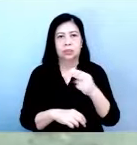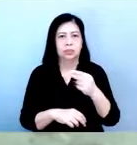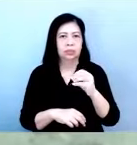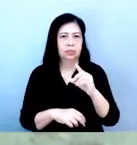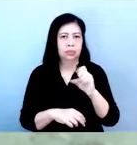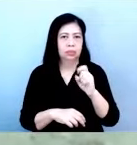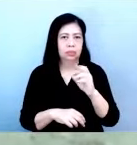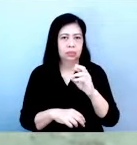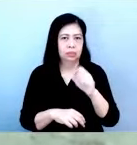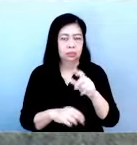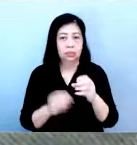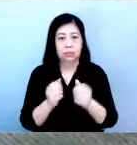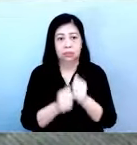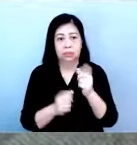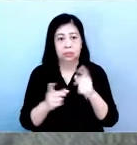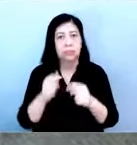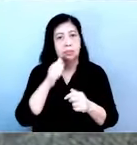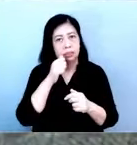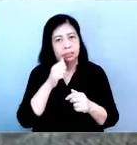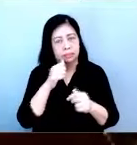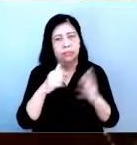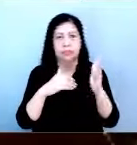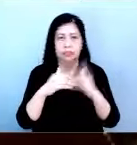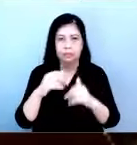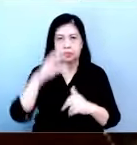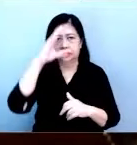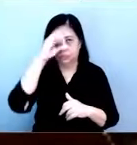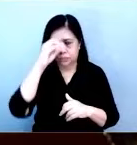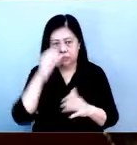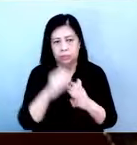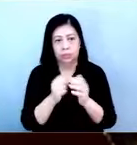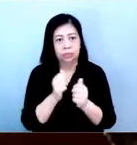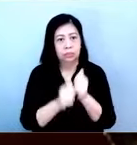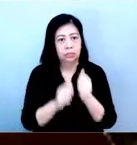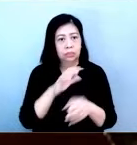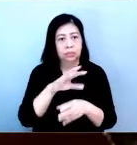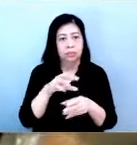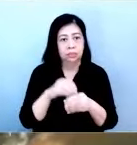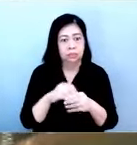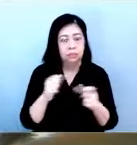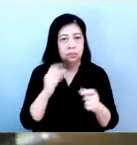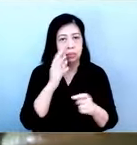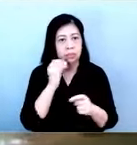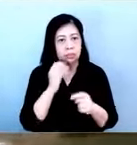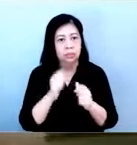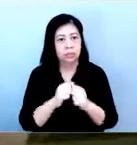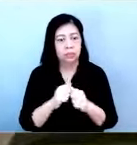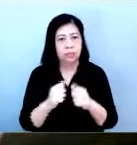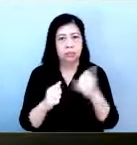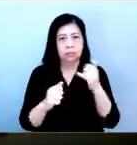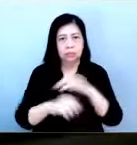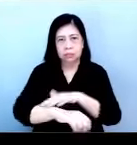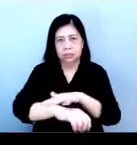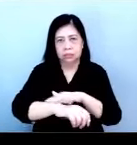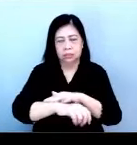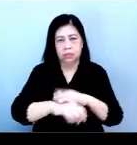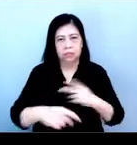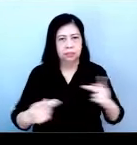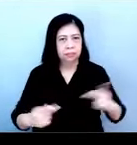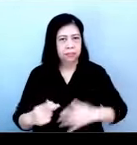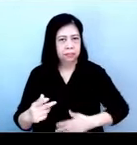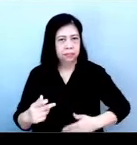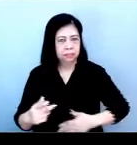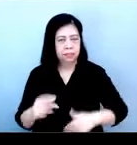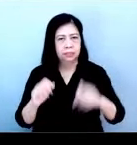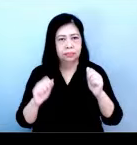din po ito sa mga babae kaysa sa mga lalaki. Kabilang pa sa mga maaaring maranasan ang paninilaw ng balat at abdominal pain. Pupwede pa